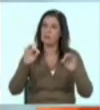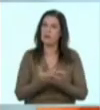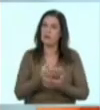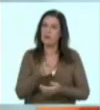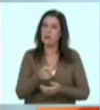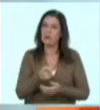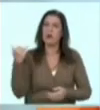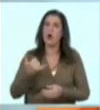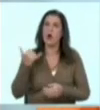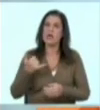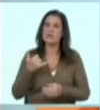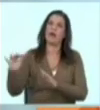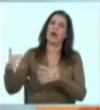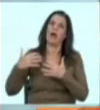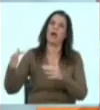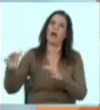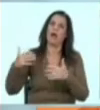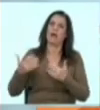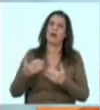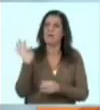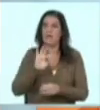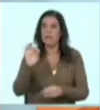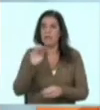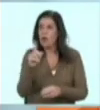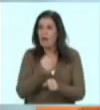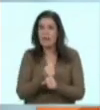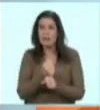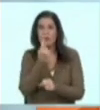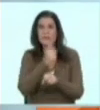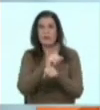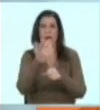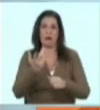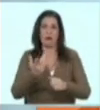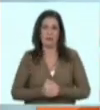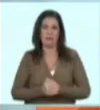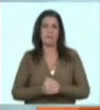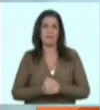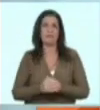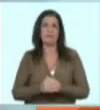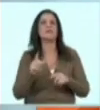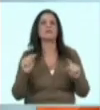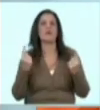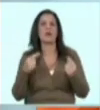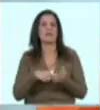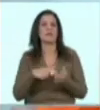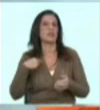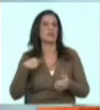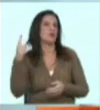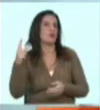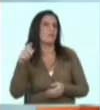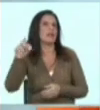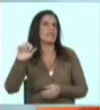חוטפים ביקורת בבוקר ערב, ועוד לא היינו דקה אחת בעבודת ממשלה. עכשיו, תראו למה זה קורה. משום שאני שומע את אייזנקוט קורא למיליון אנשים